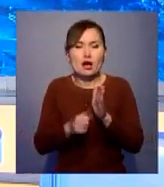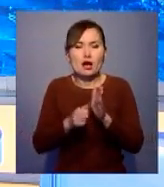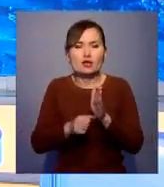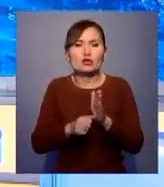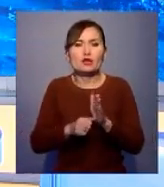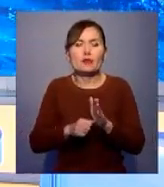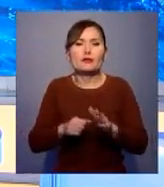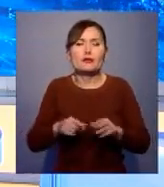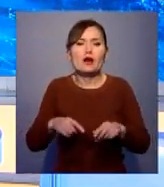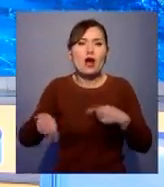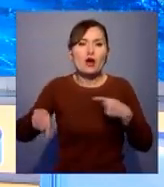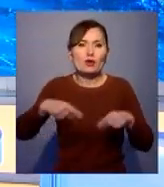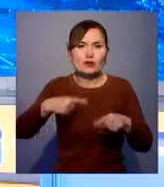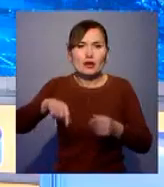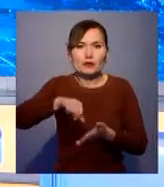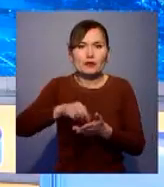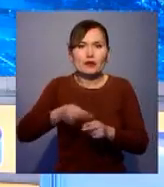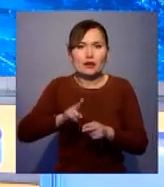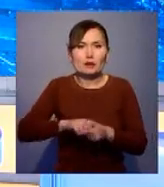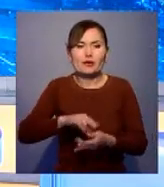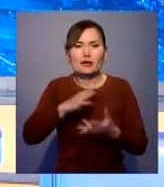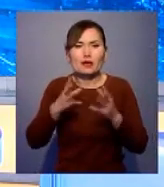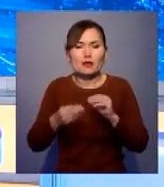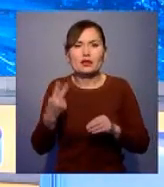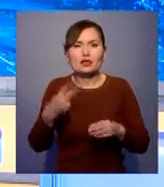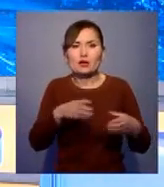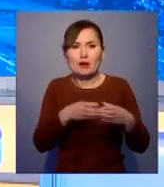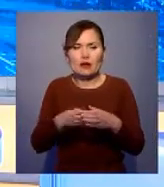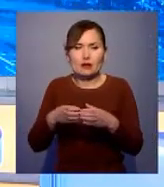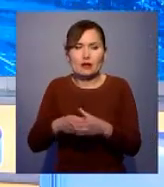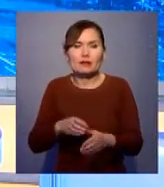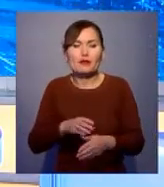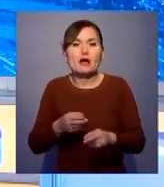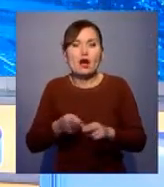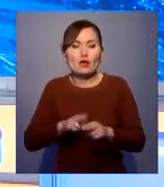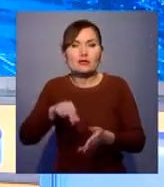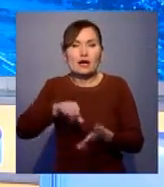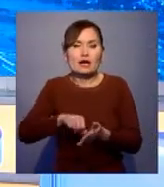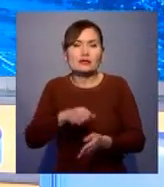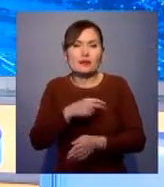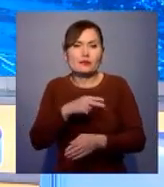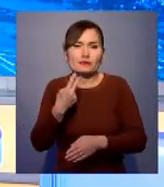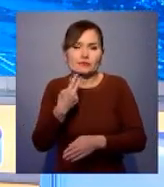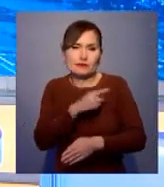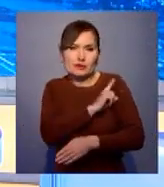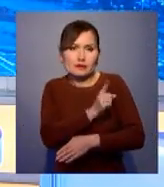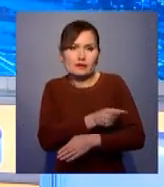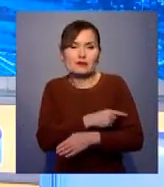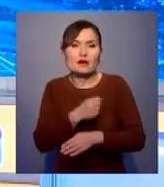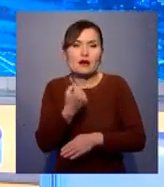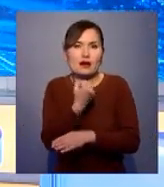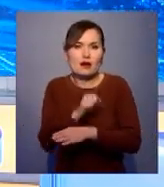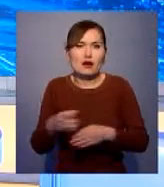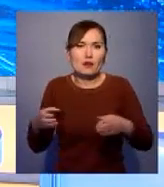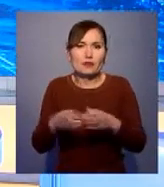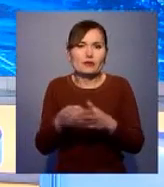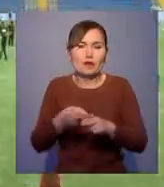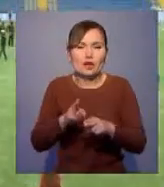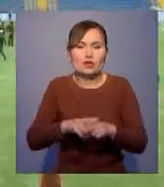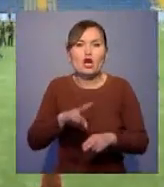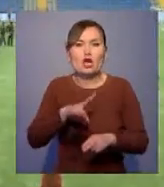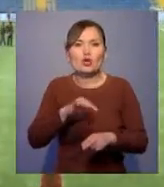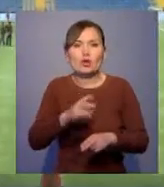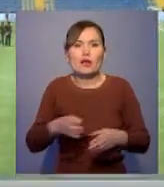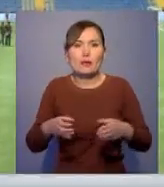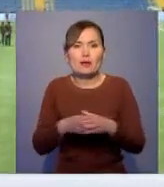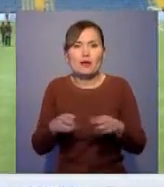астам әуесқой ойыншы қатысты. Жиын саны 20 команда өзара мықтыны анықтады. Олардың арасында президент әкімшілігі, парламент, Нұр Отан партиясы